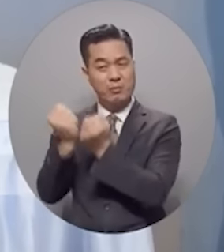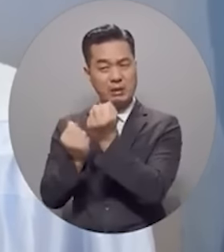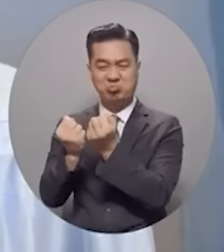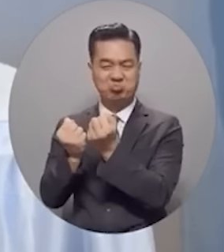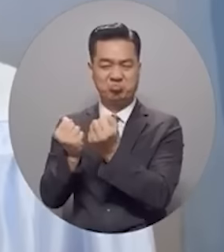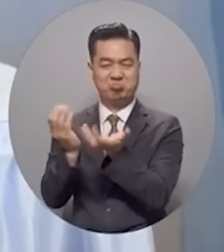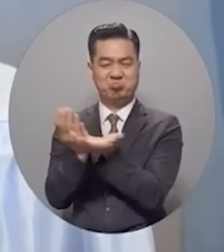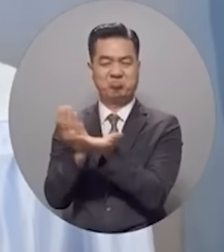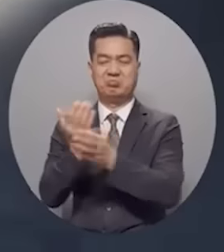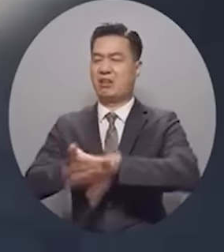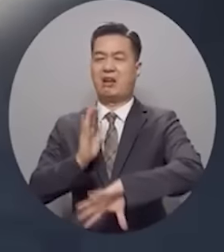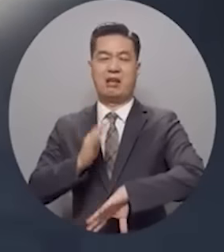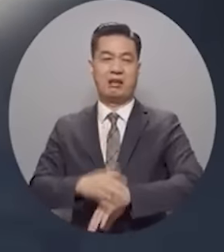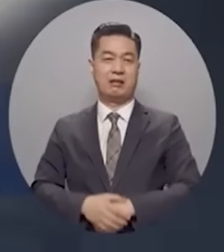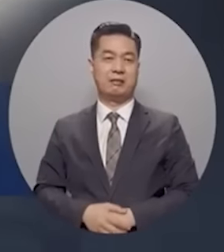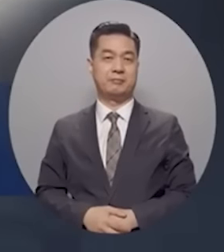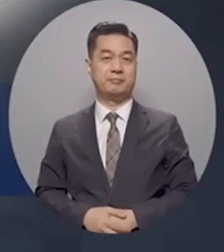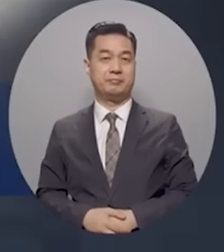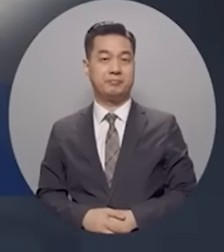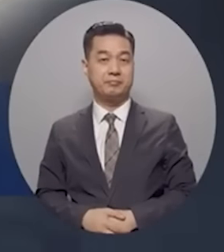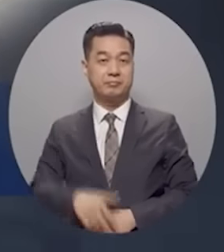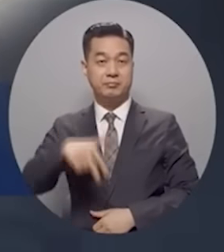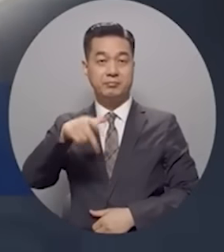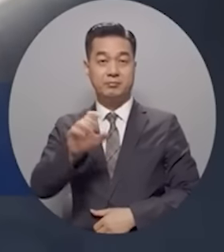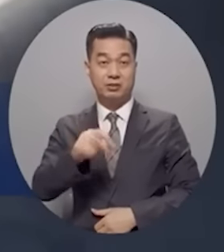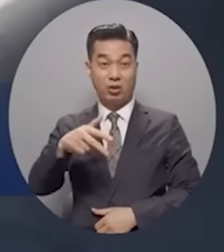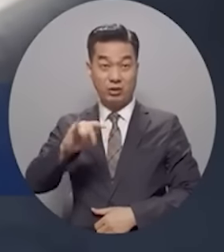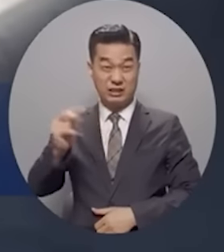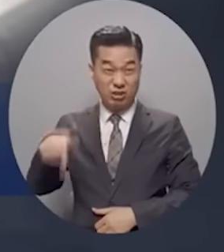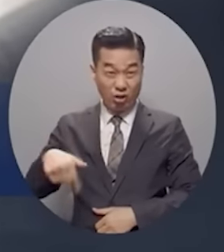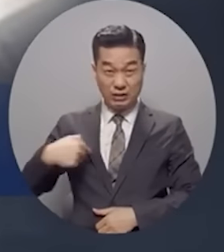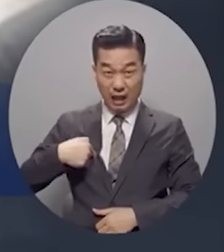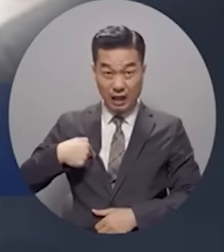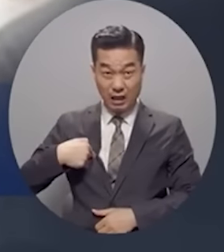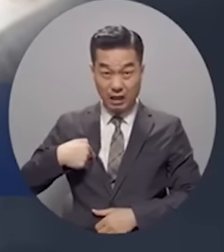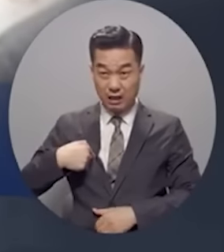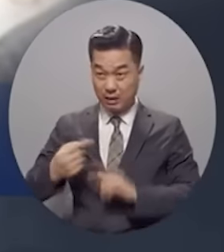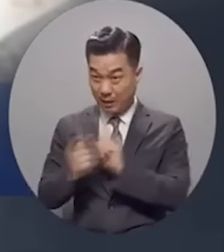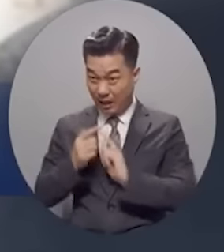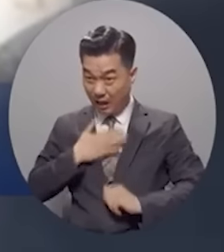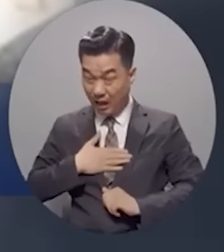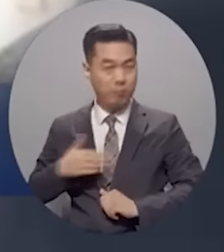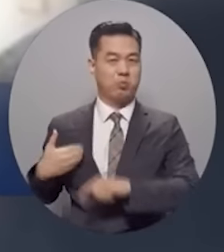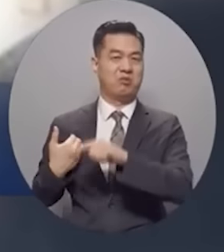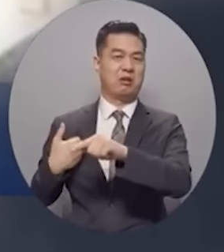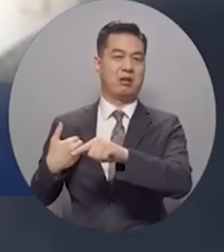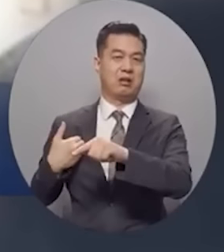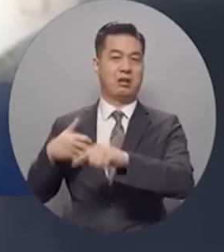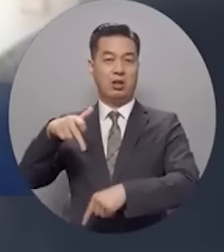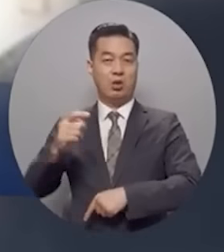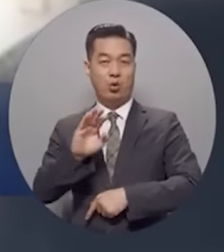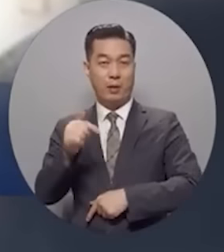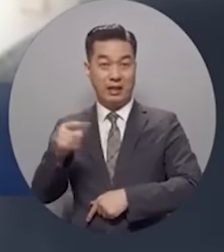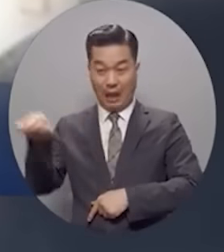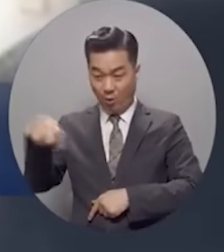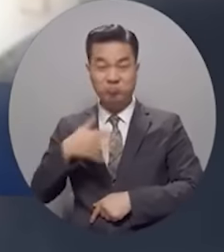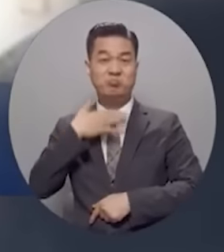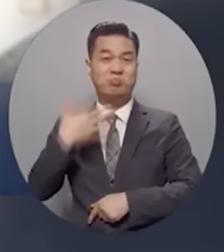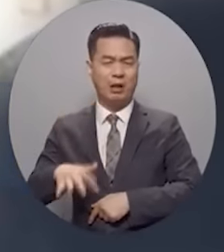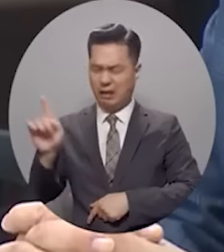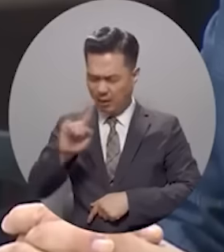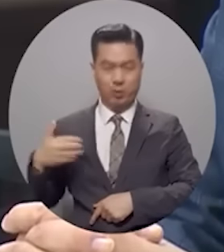사실상 뒤집었습니다. 아니, 정진석이가 나를 알아요? 나를 봤어요? 그 사람이 코바나 컨텐츠로 왔어요? 그 사람이 뭘